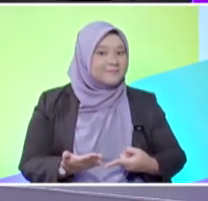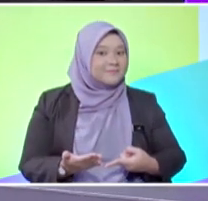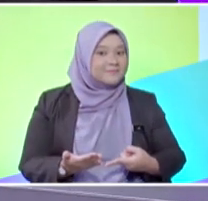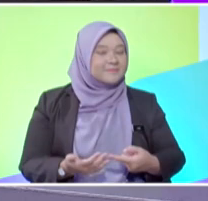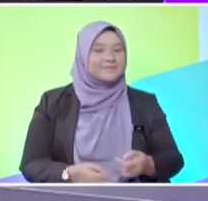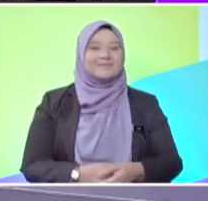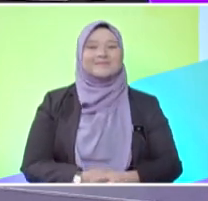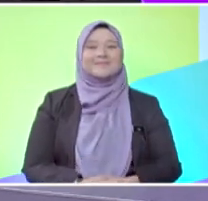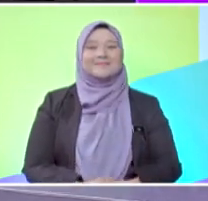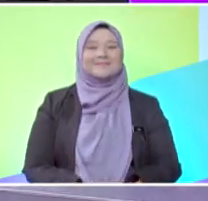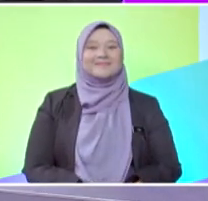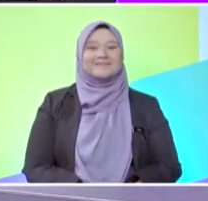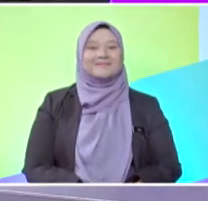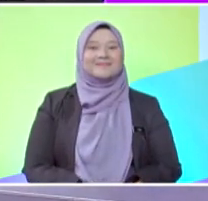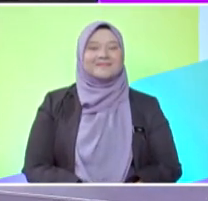juga